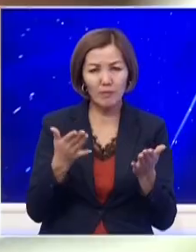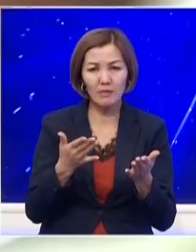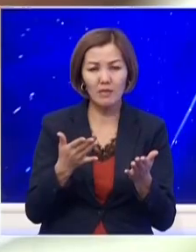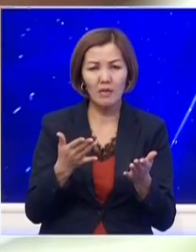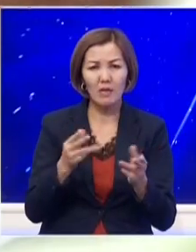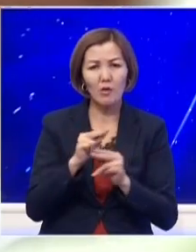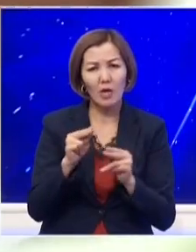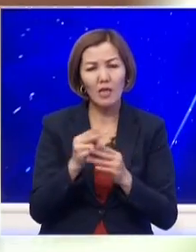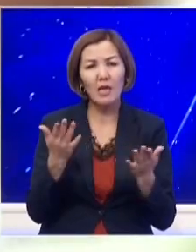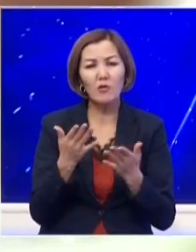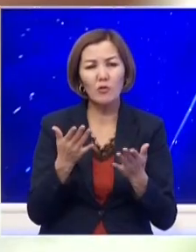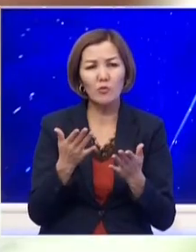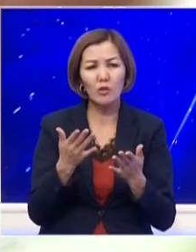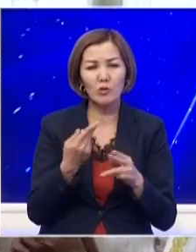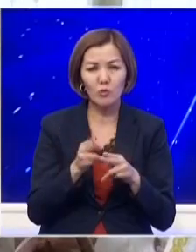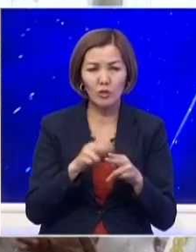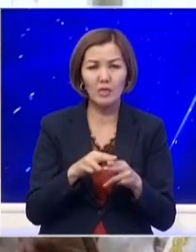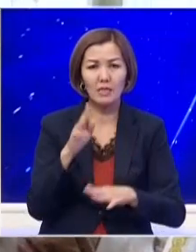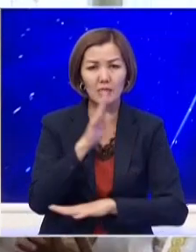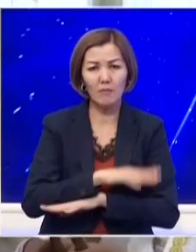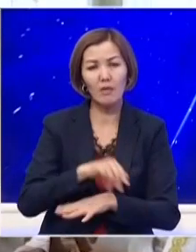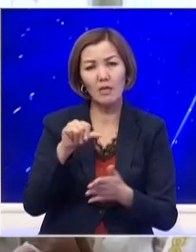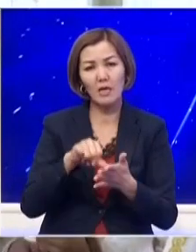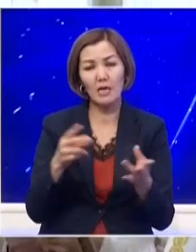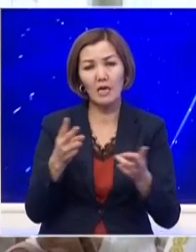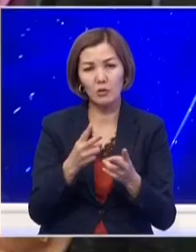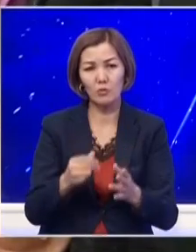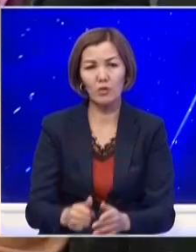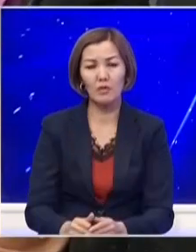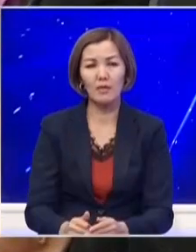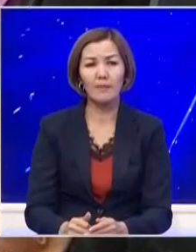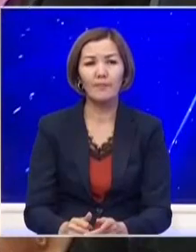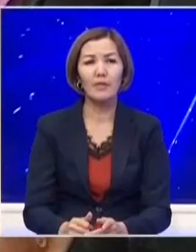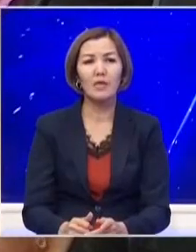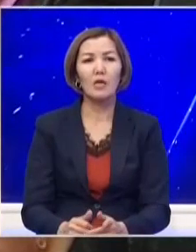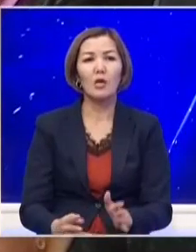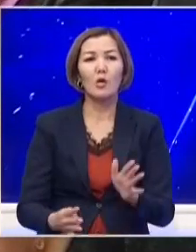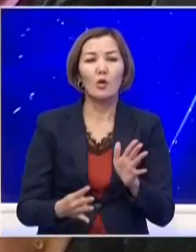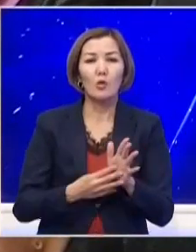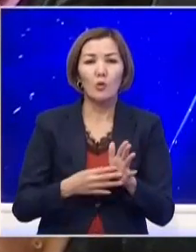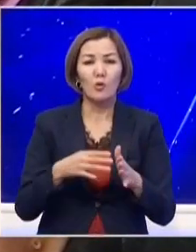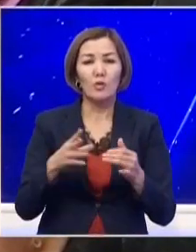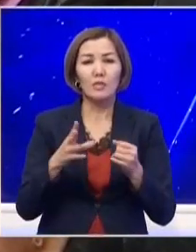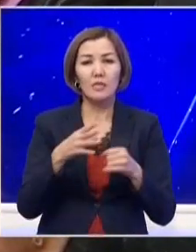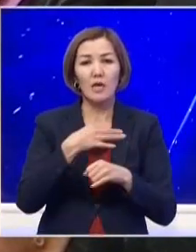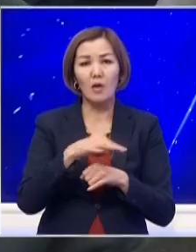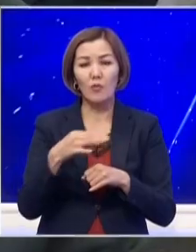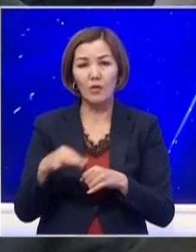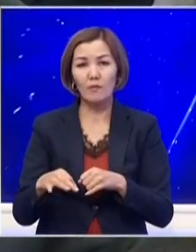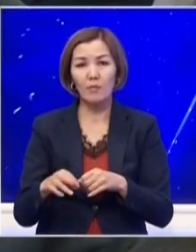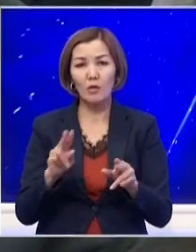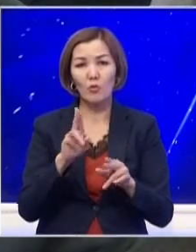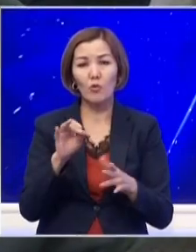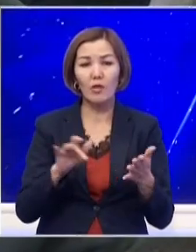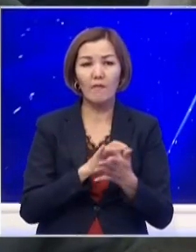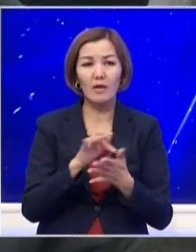керек сабақтарын, сондықтан осы жаңа дүниелер үйреніп отырмын. Шараға 9 аудан мен Қонаев қаласының ұстаздары қатысты.